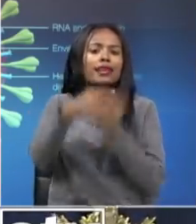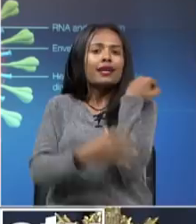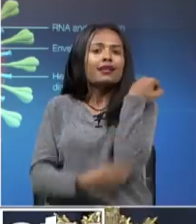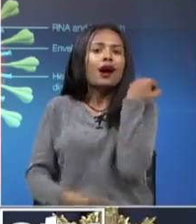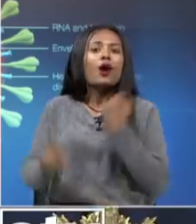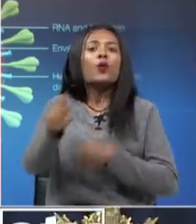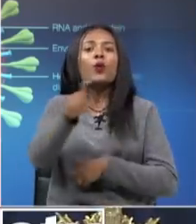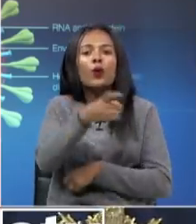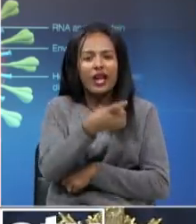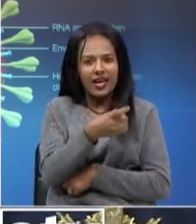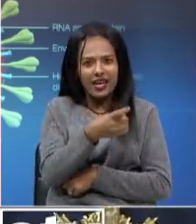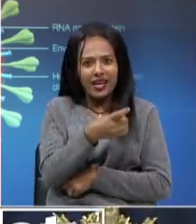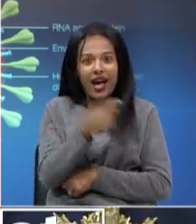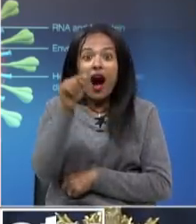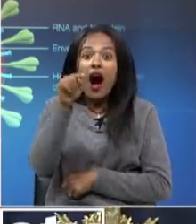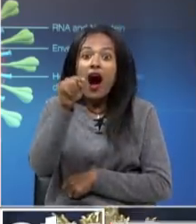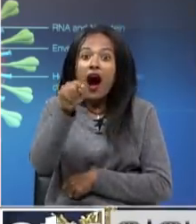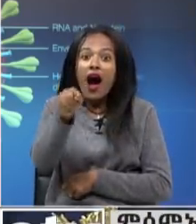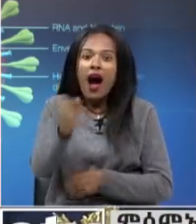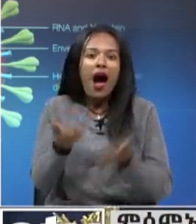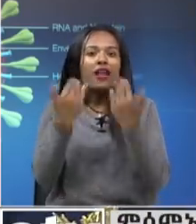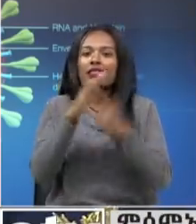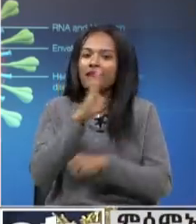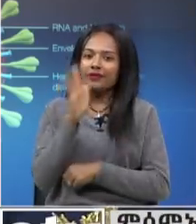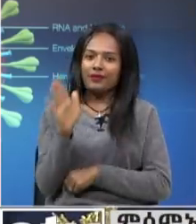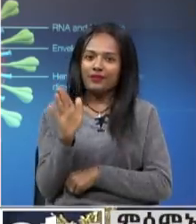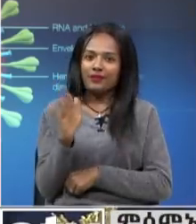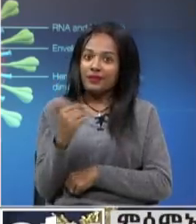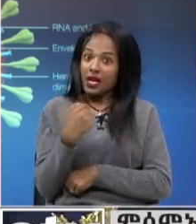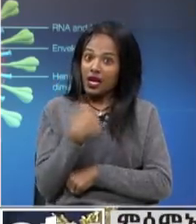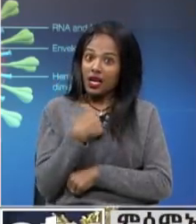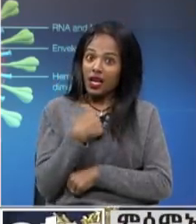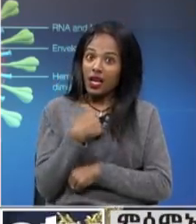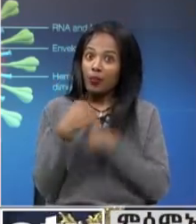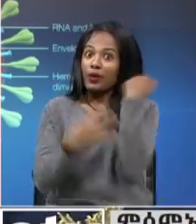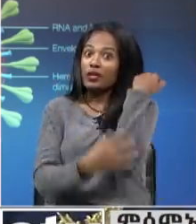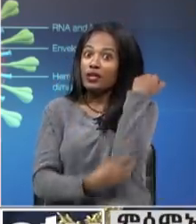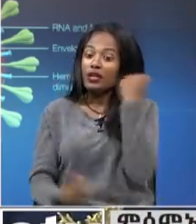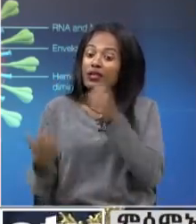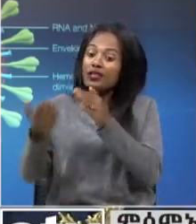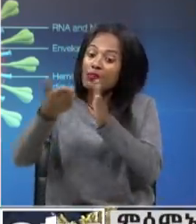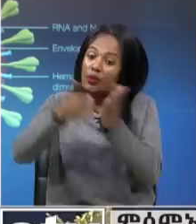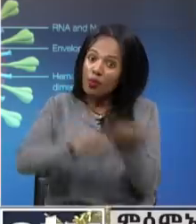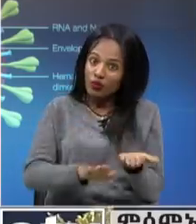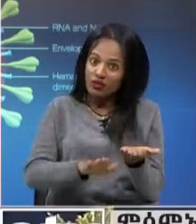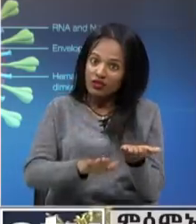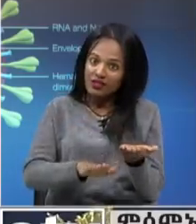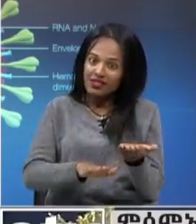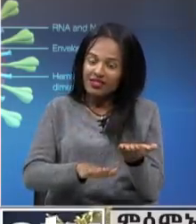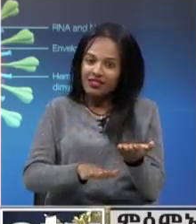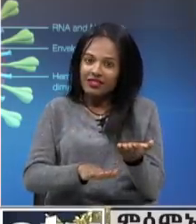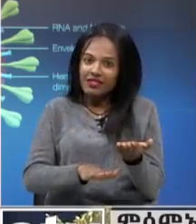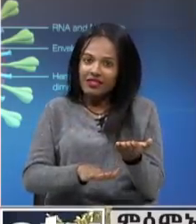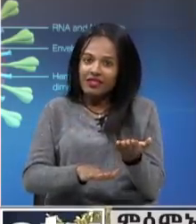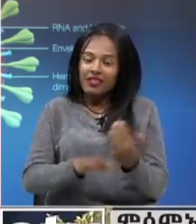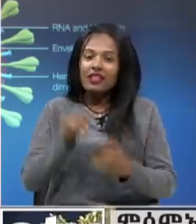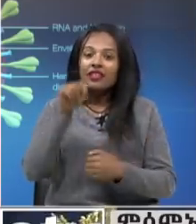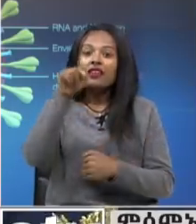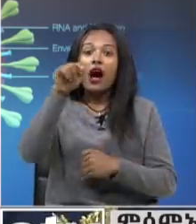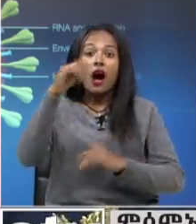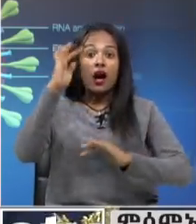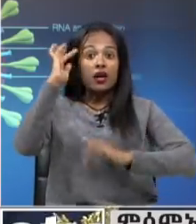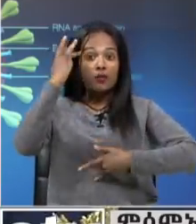ደህይተህ አንተርፍም እኔ በደህነቴ ብሞትም ያ